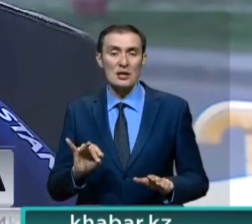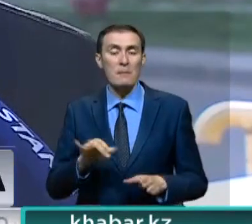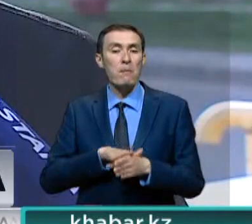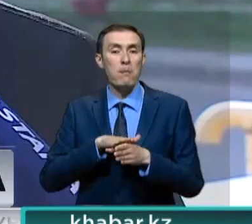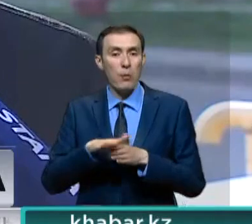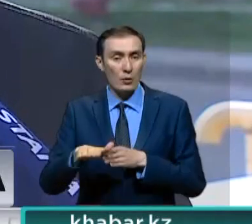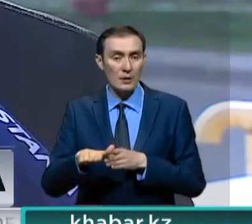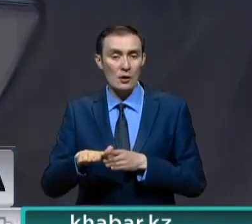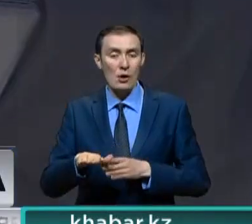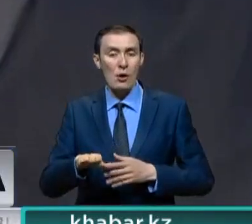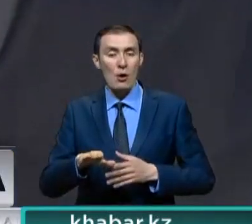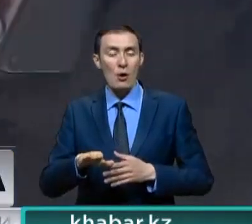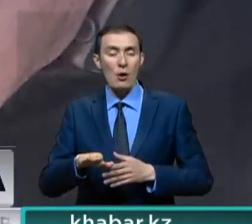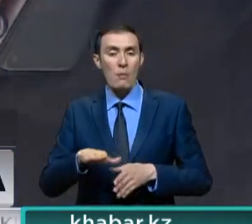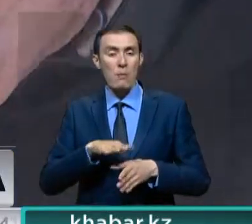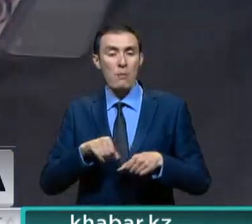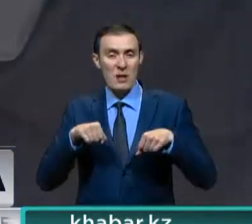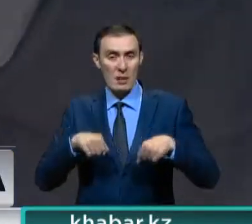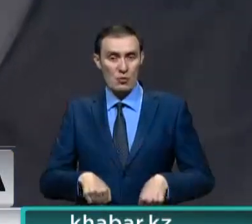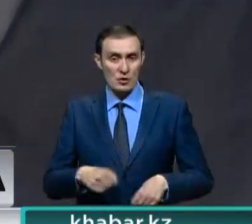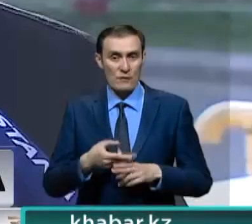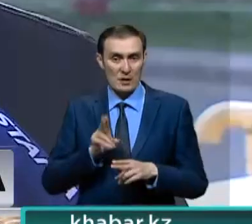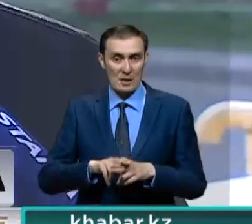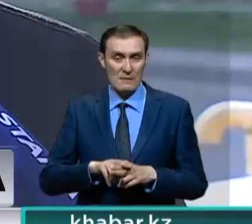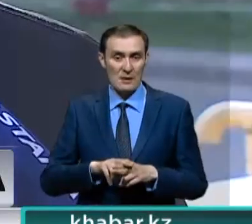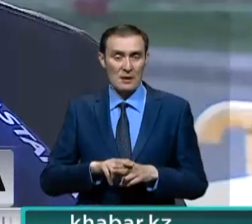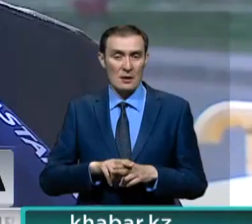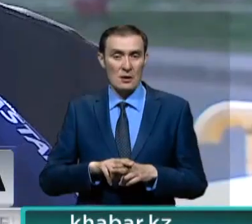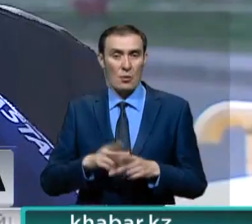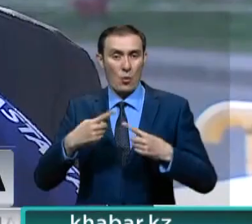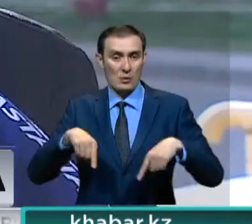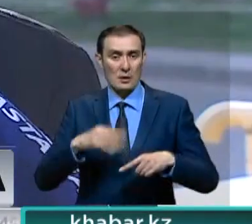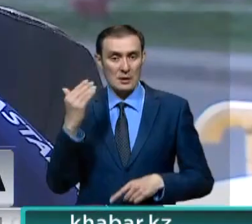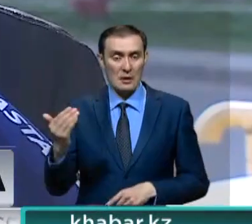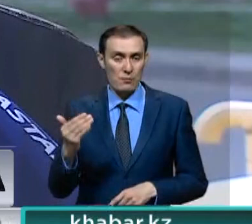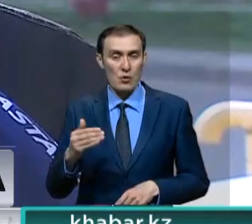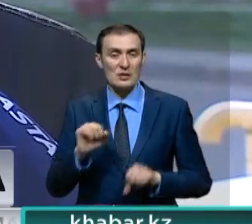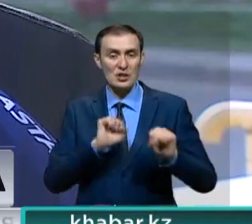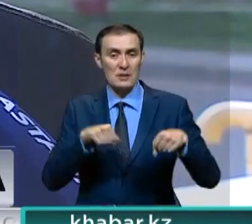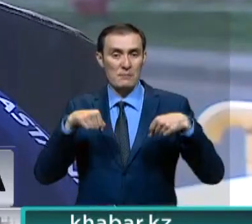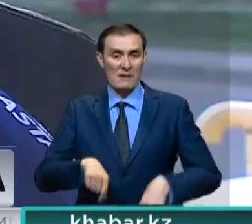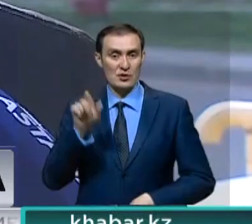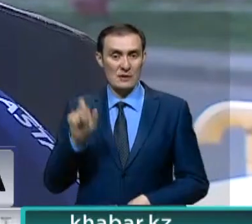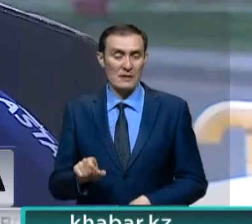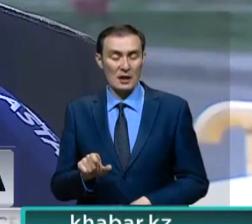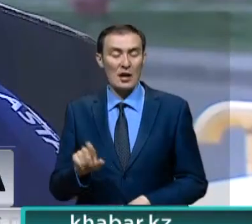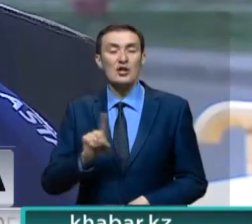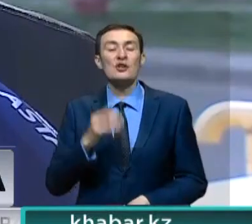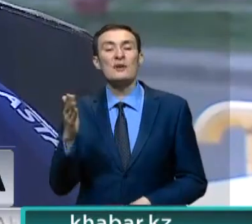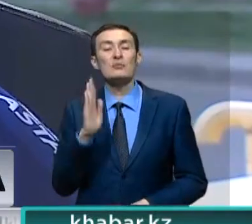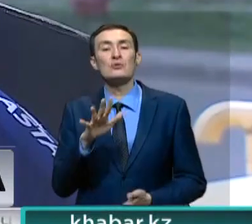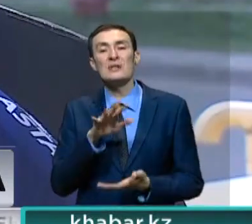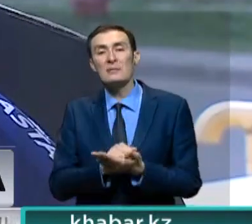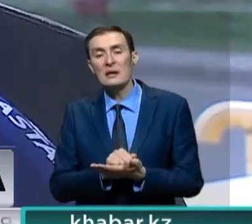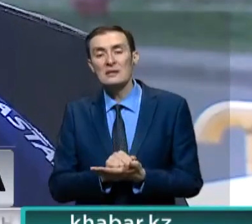полном объемном полномочии этого уполномоченного органа по правам человека. Именно чем они будут заниматься,